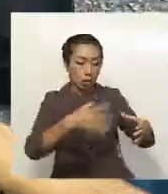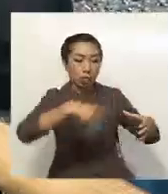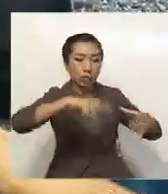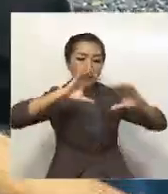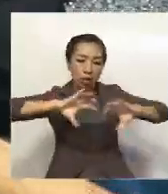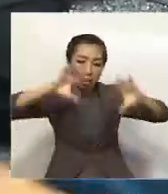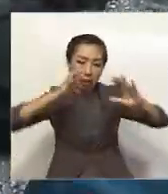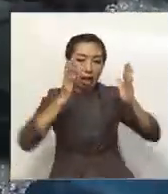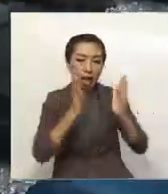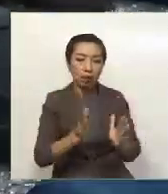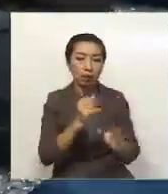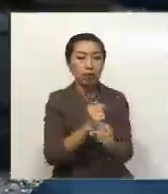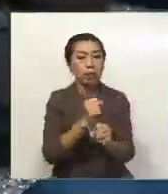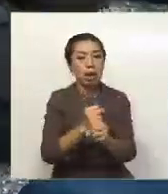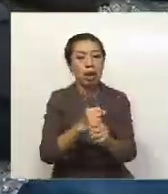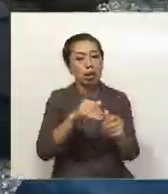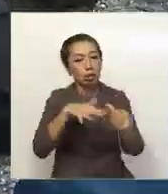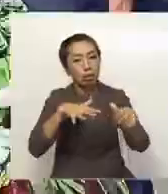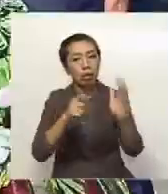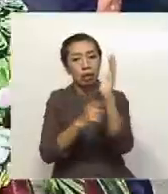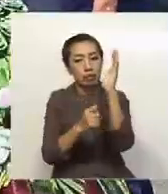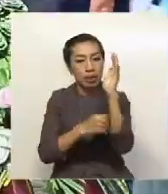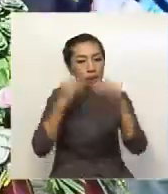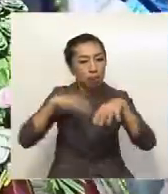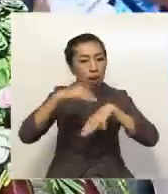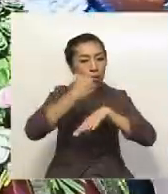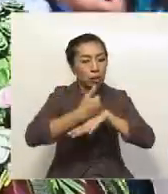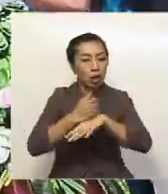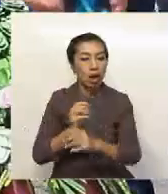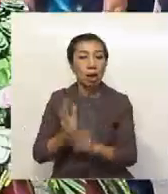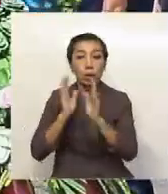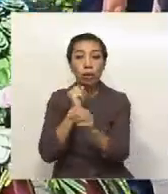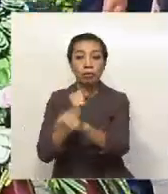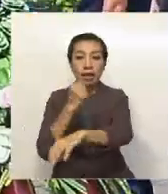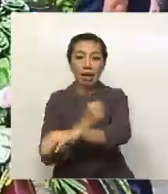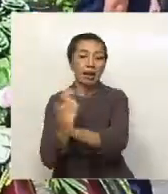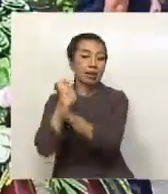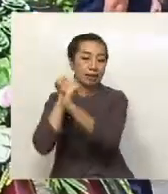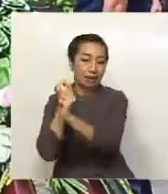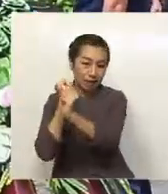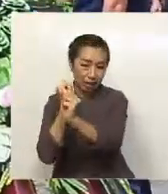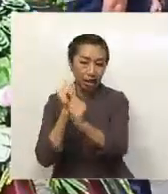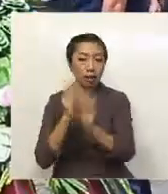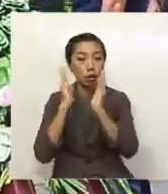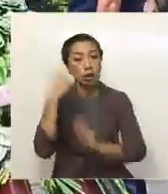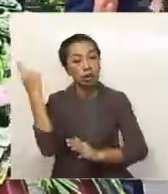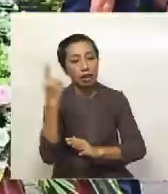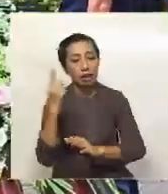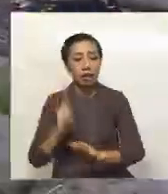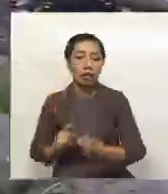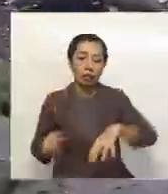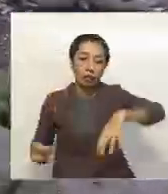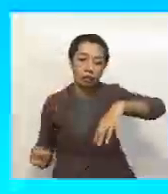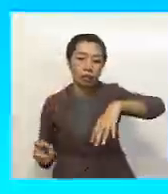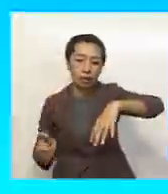ราชการผู้นำปกครองท้องถิ่นกำนันผู้ใหญ่บ้านลูกหาบและนักท่องเที่ยวเดินขึ้นภูกระดึงค่ะ